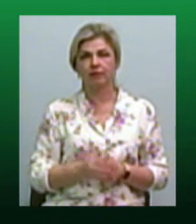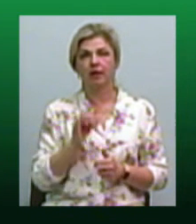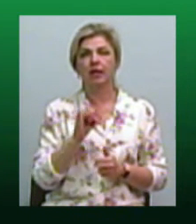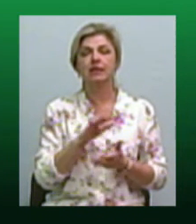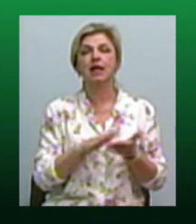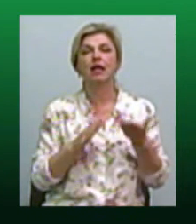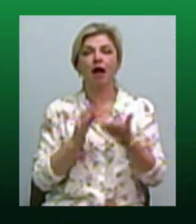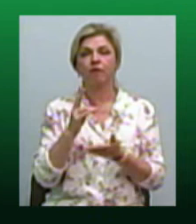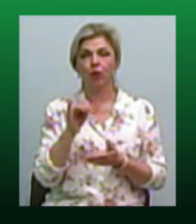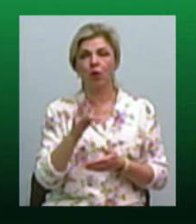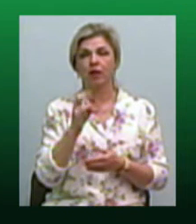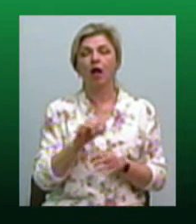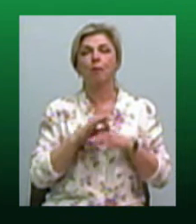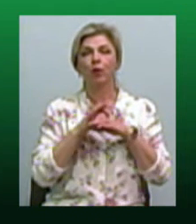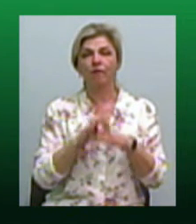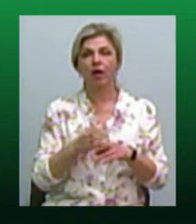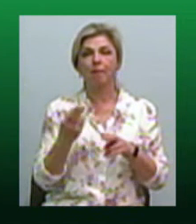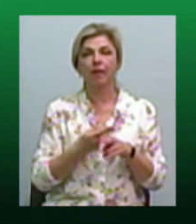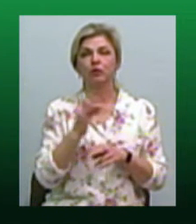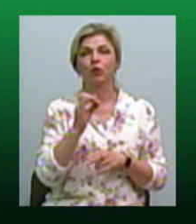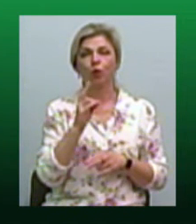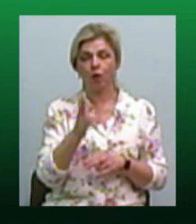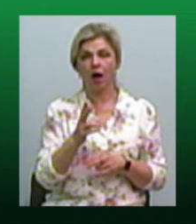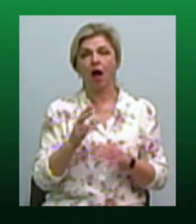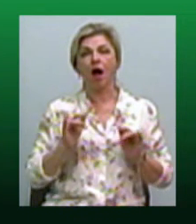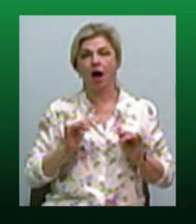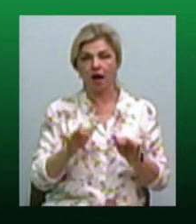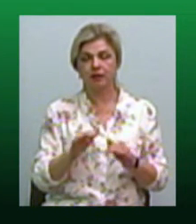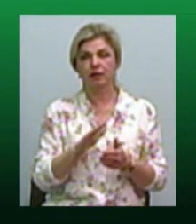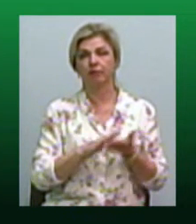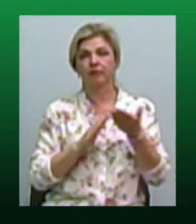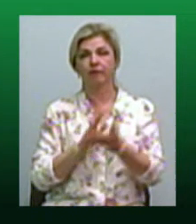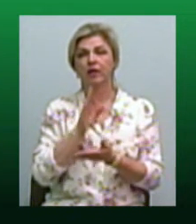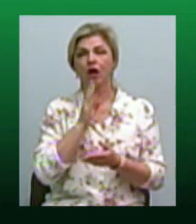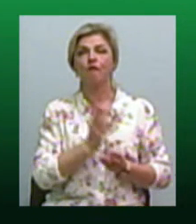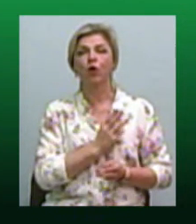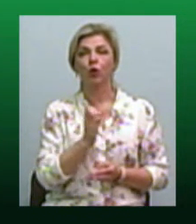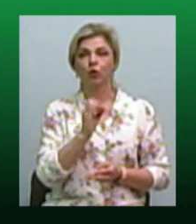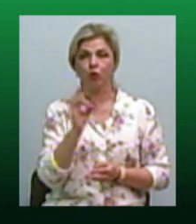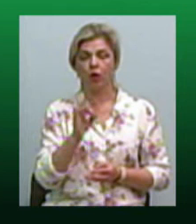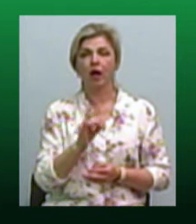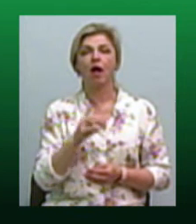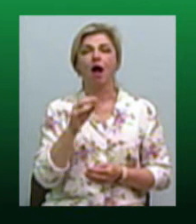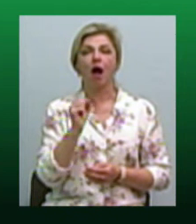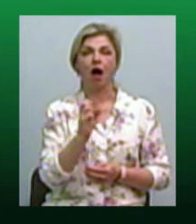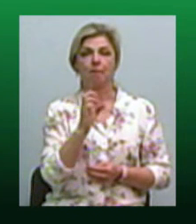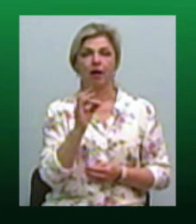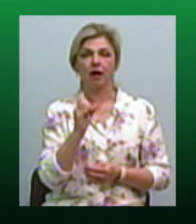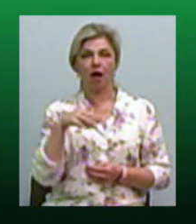проведення безстрокової акції подала волонтерка Ірина Абрамова. Всі ці люди вимагають